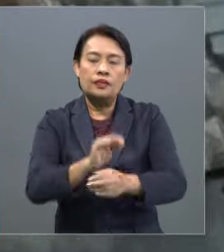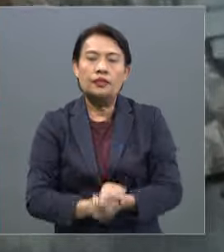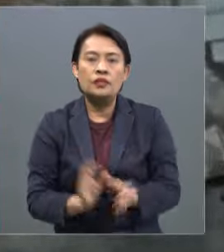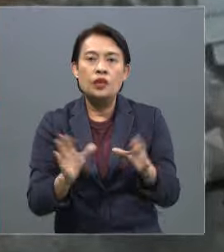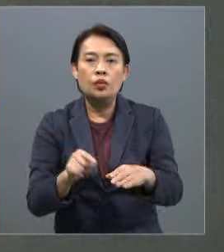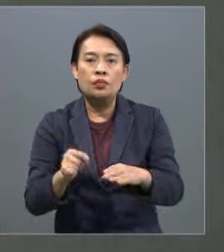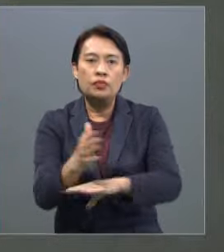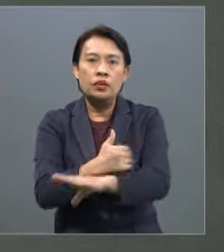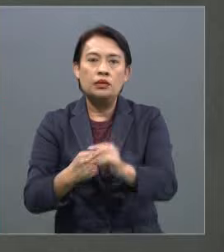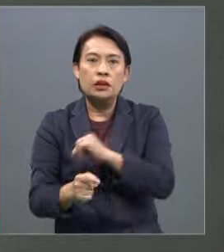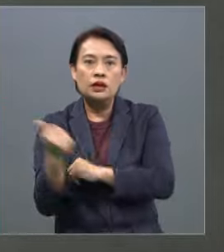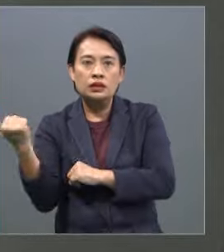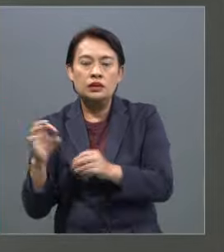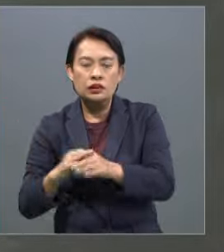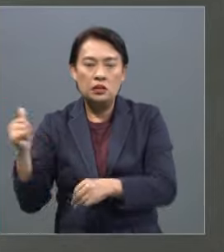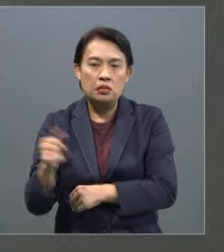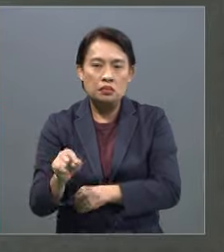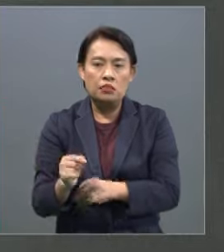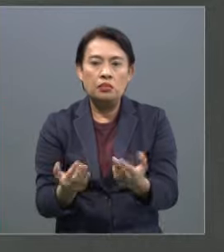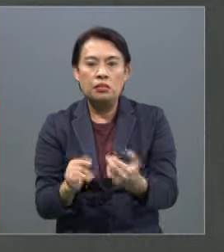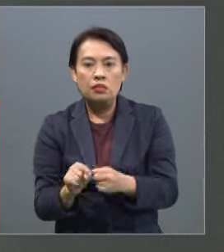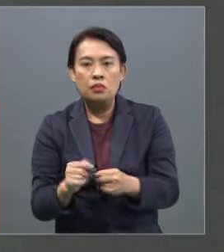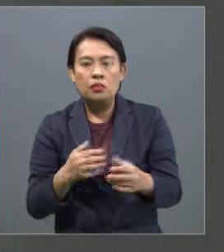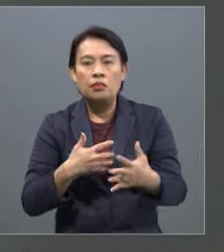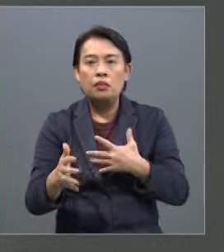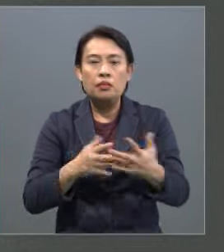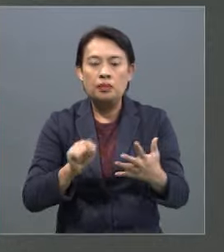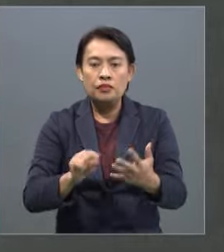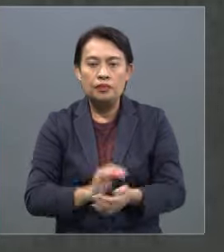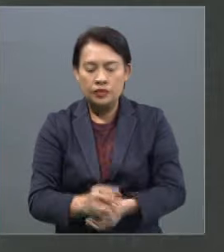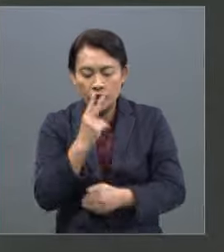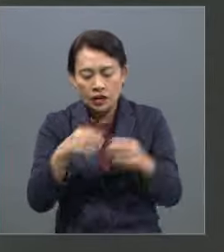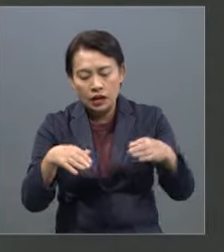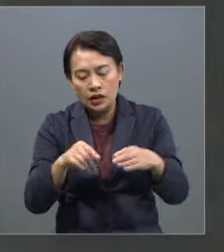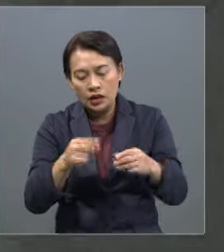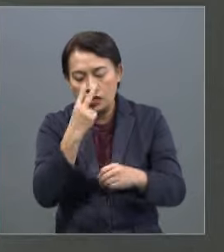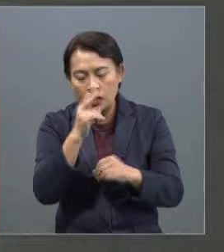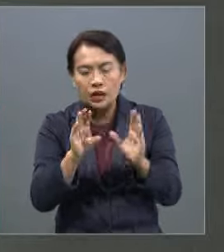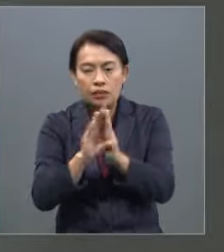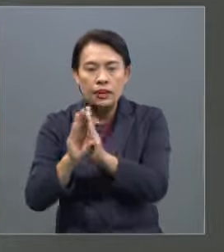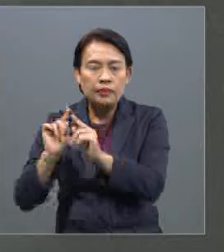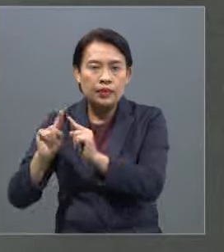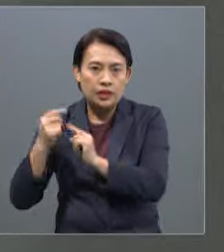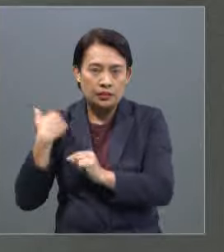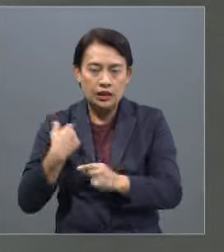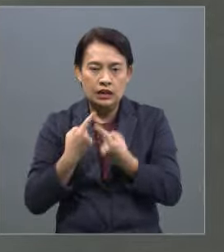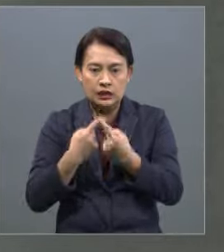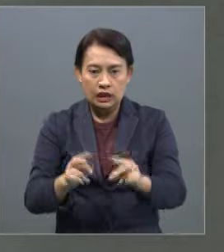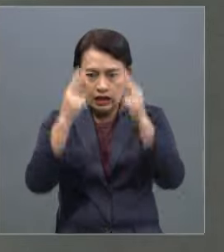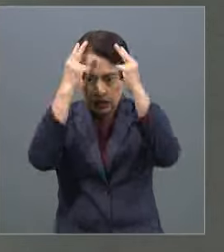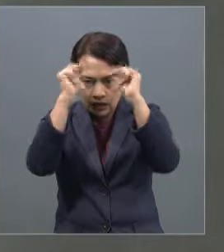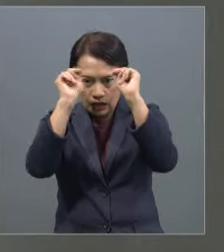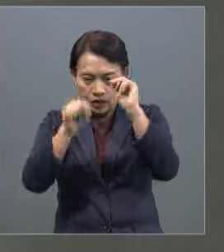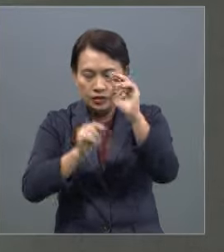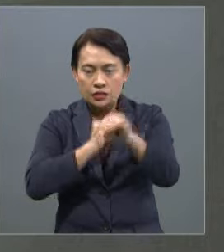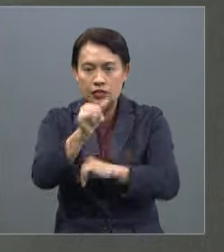เมืองอื่นไปรอรับด้วยมองว่าไม่เสียหายและอาจจะได้เห็นอีกหลายๆภาพนะคะแต่ว่าภารกิจของตัวนายกรัฐมนตรีเองที่เดี๋ยวก็